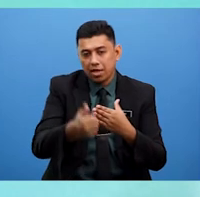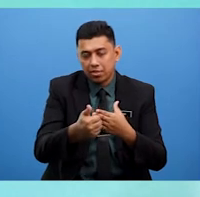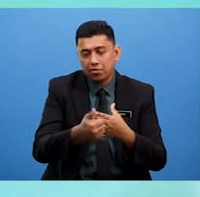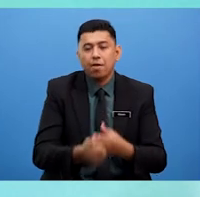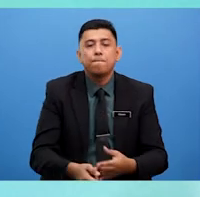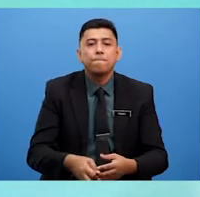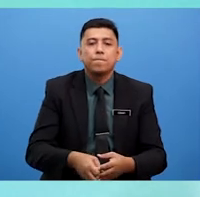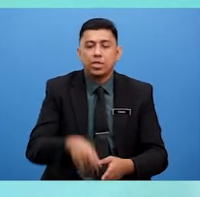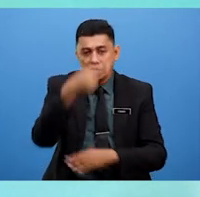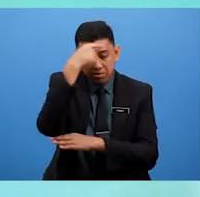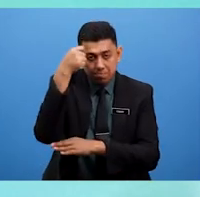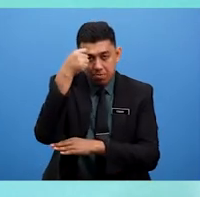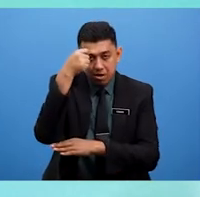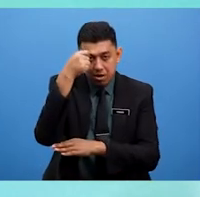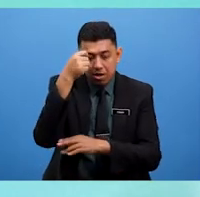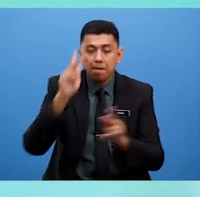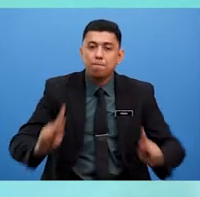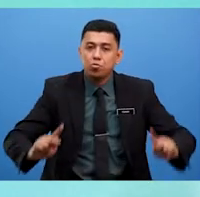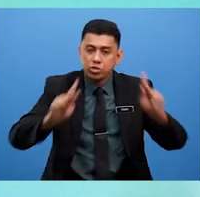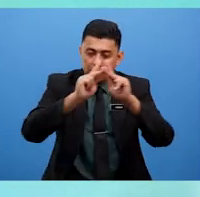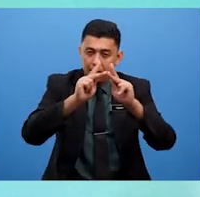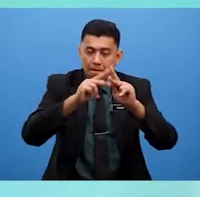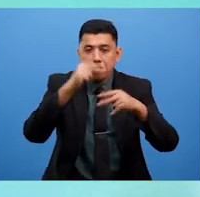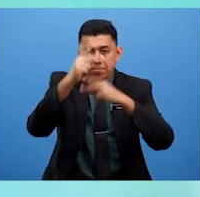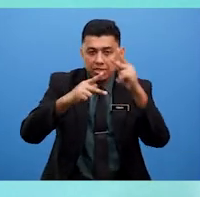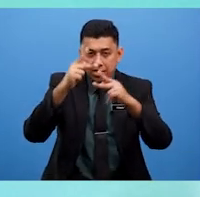melihat faktor yang mempengaruhi puncak prestasi.